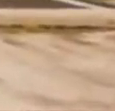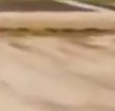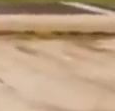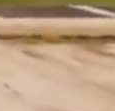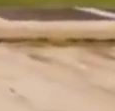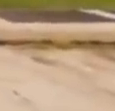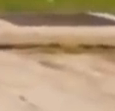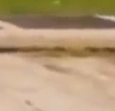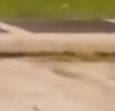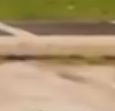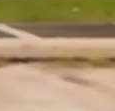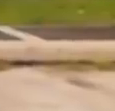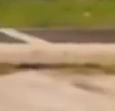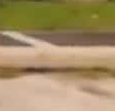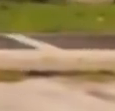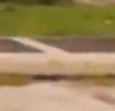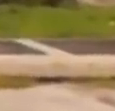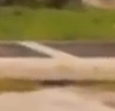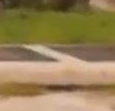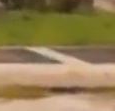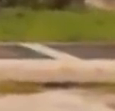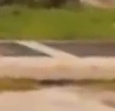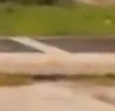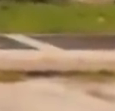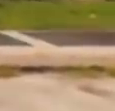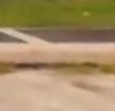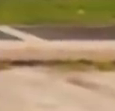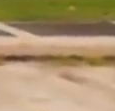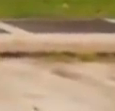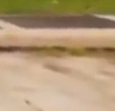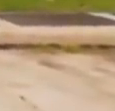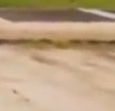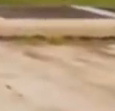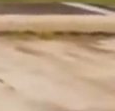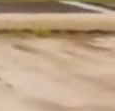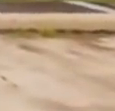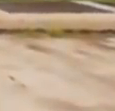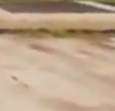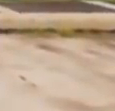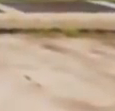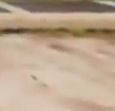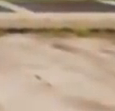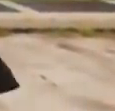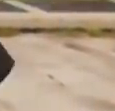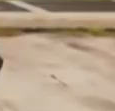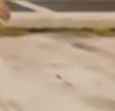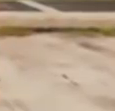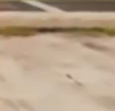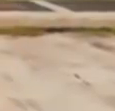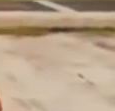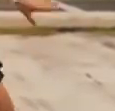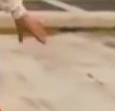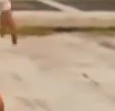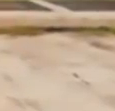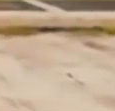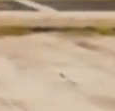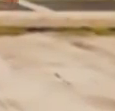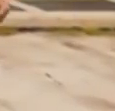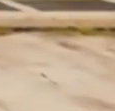tama, pinakakasama mo siya. Di ka iiwanan, sigurado ko yun, sarap ito po